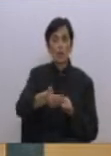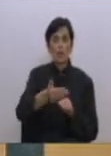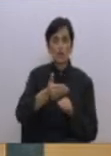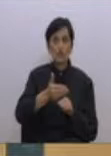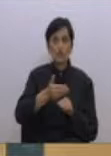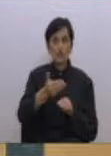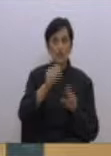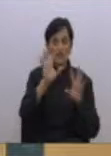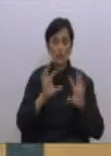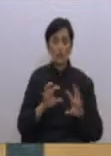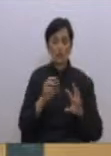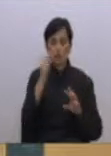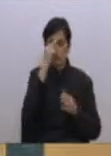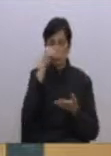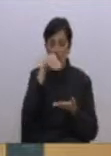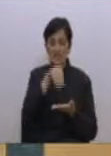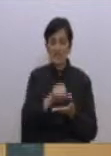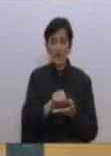შემოწირულობის კანონიერების